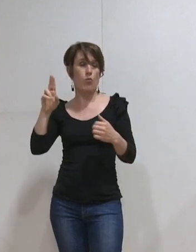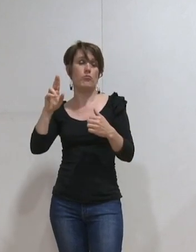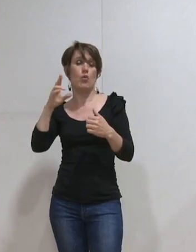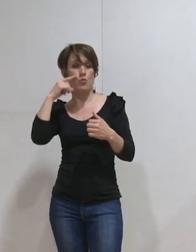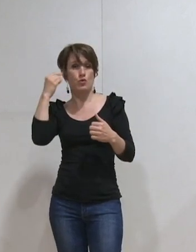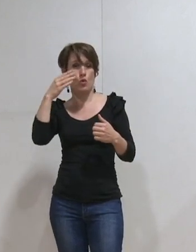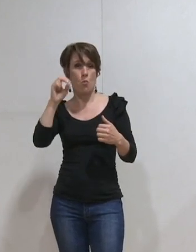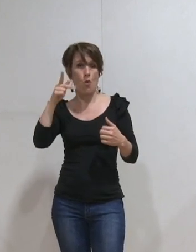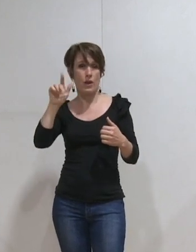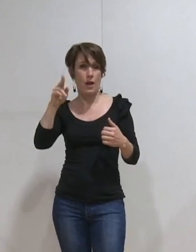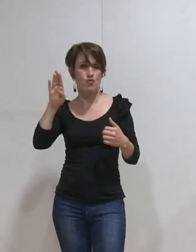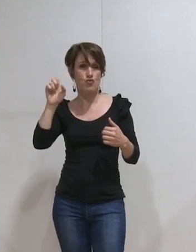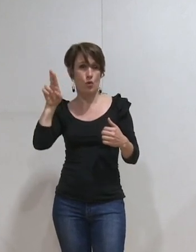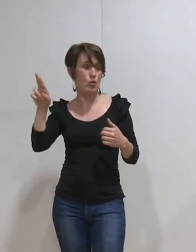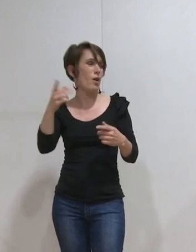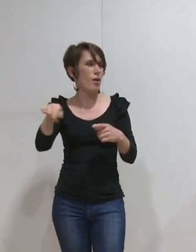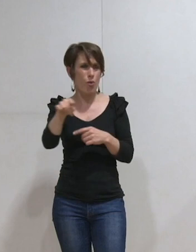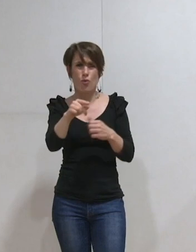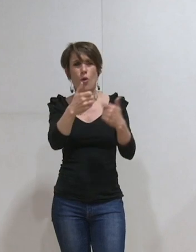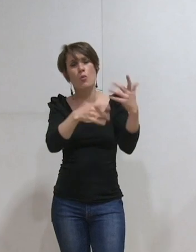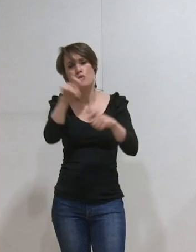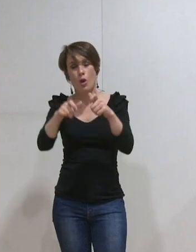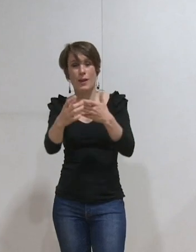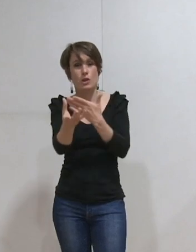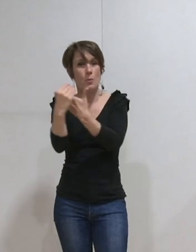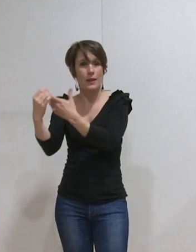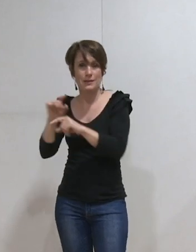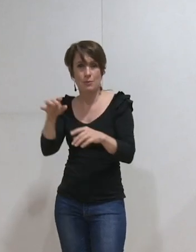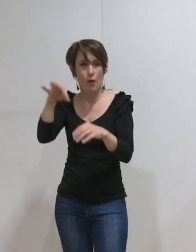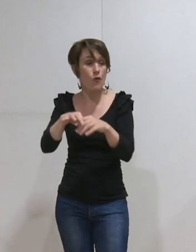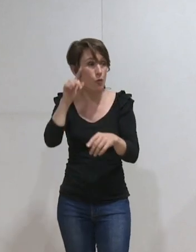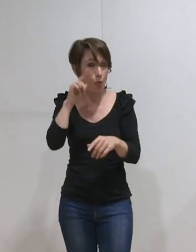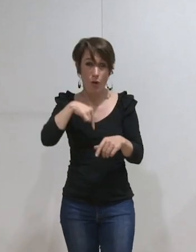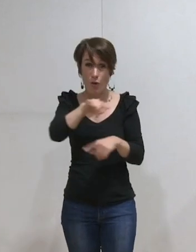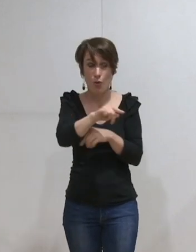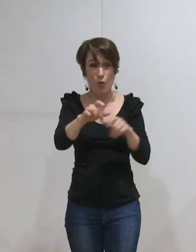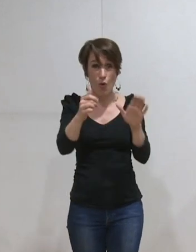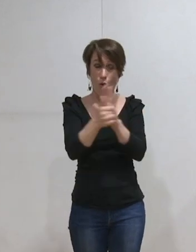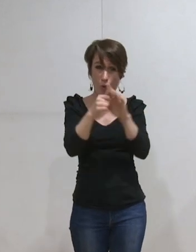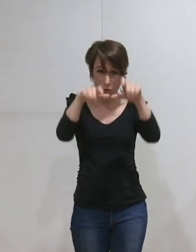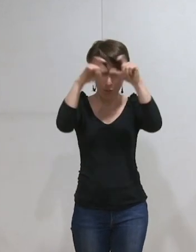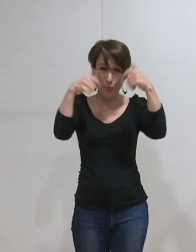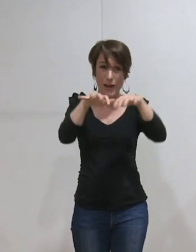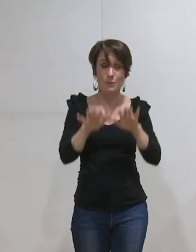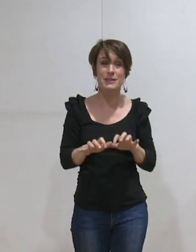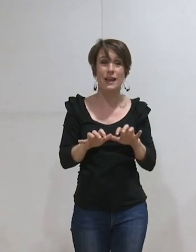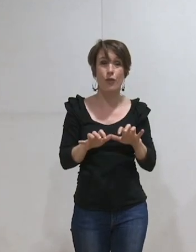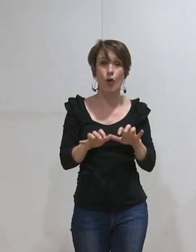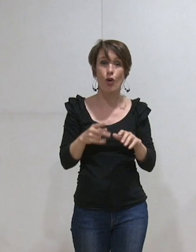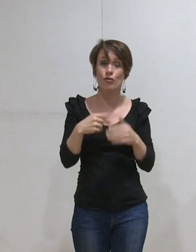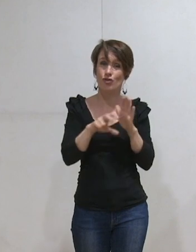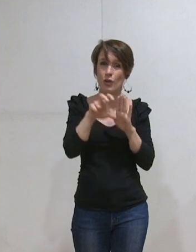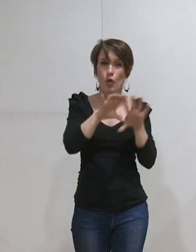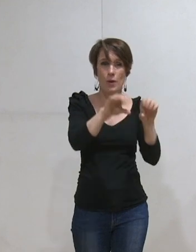car étant administrateur de Grenoble habitat je mets au voix cette délibération numéro